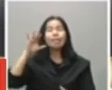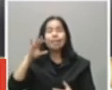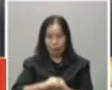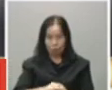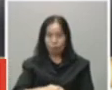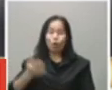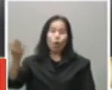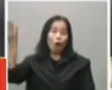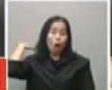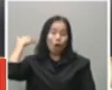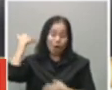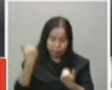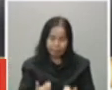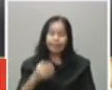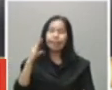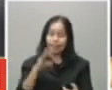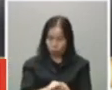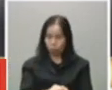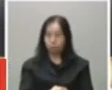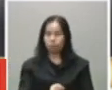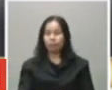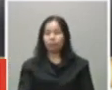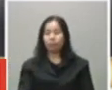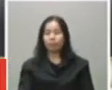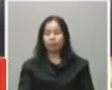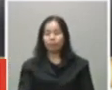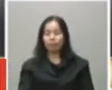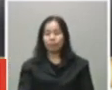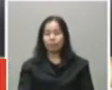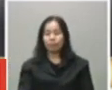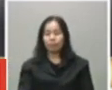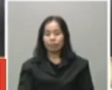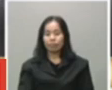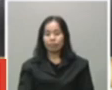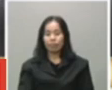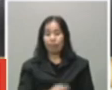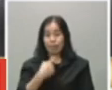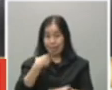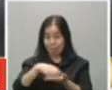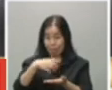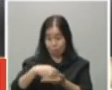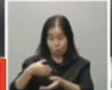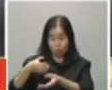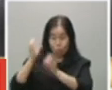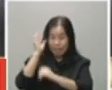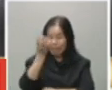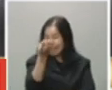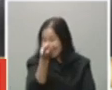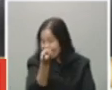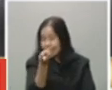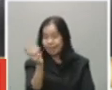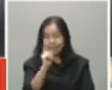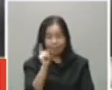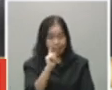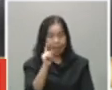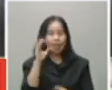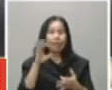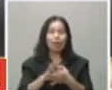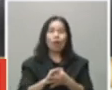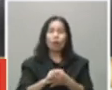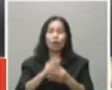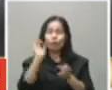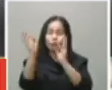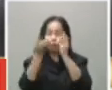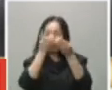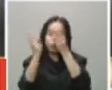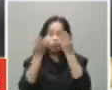และปัจจุบันครับก่อนอื่นผมต้องขออนุญาตท่านประธานเท้าความไปถึงสาเหตุสำคัญของการเกิดฝุ่นพิษซะ